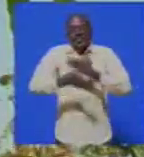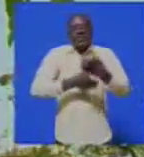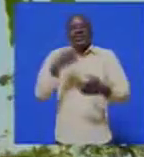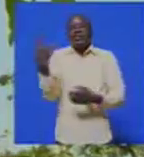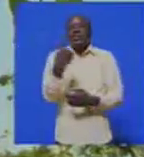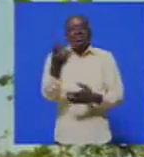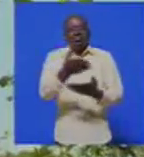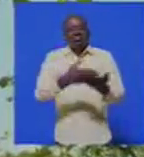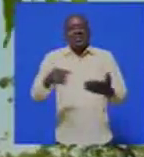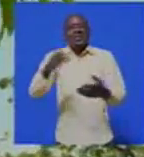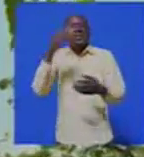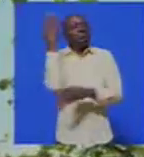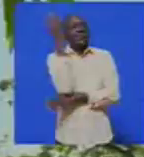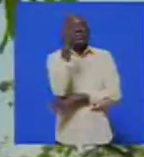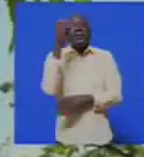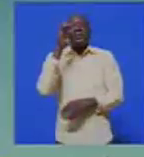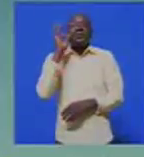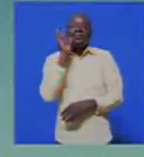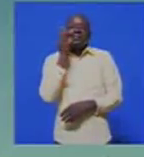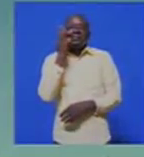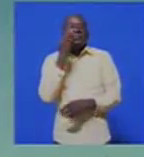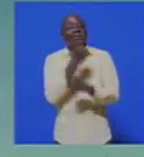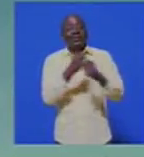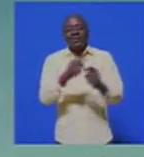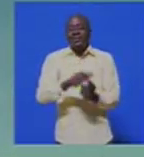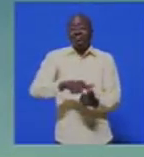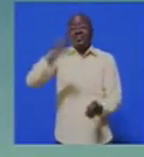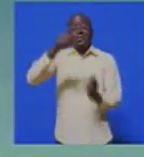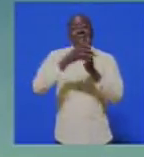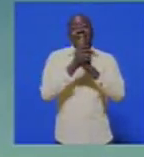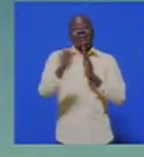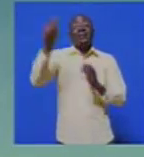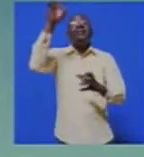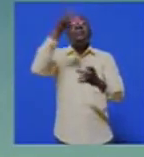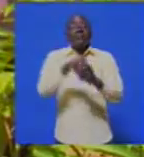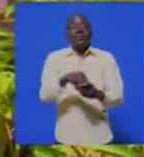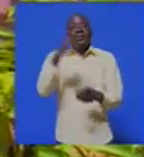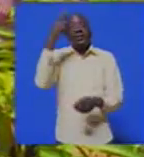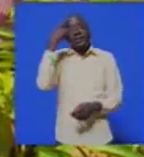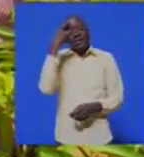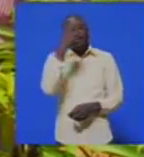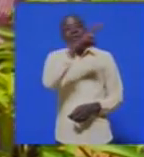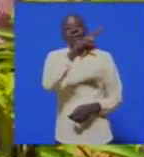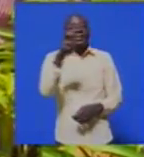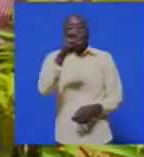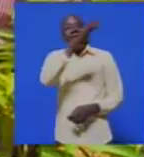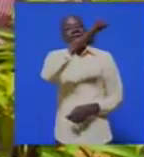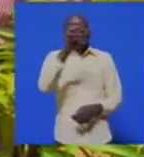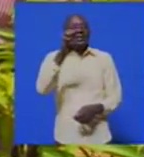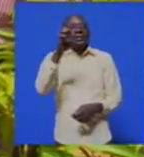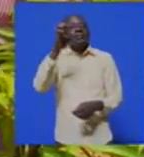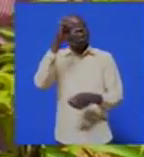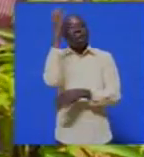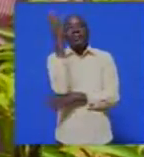espèces de manguiers dont les fruits sont de très grande qualité sont plantées à raison de 400 plants à l'hectare. Moi j'ai